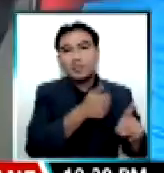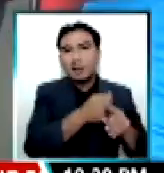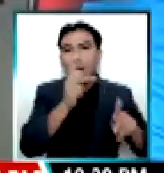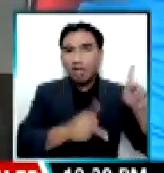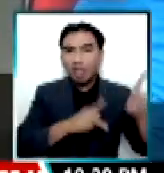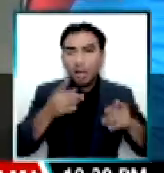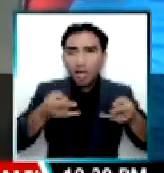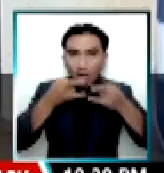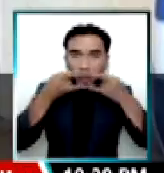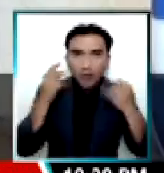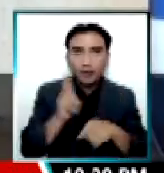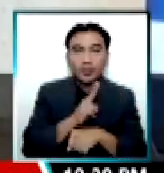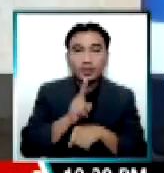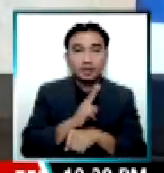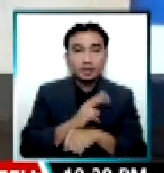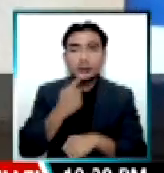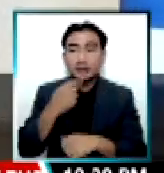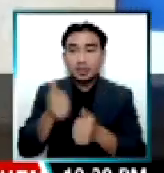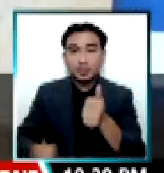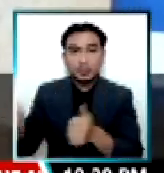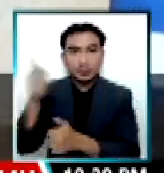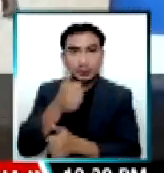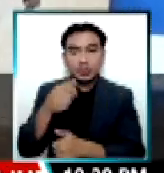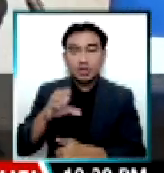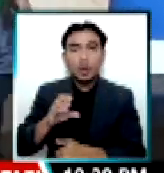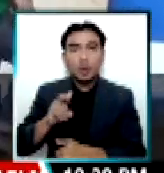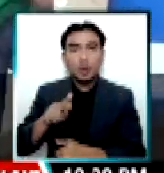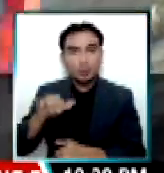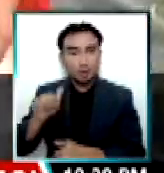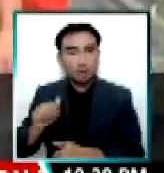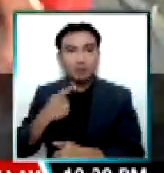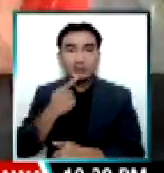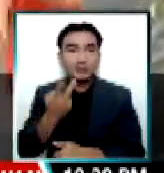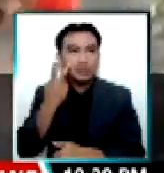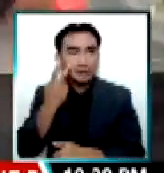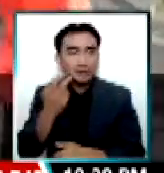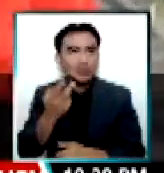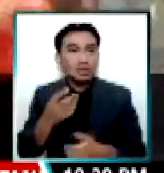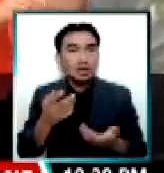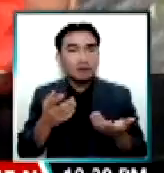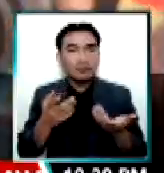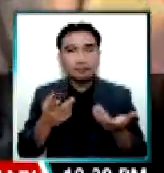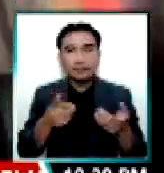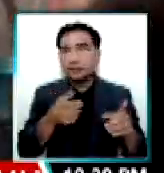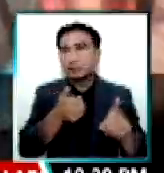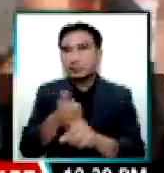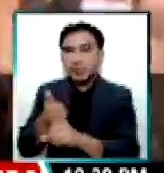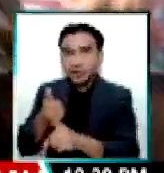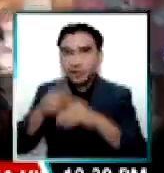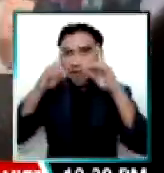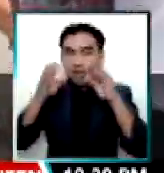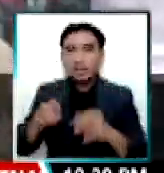Governor Dakila Cua, pinag-aaralan na nila ito ngayon para kung nakasalalay na ang desisyon sa mga LGU, handa na ang